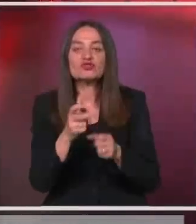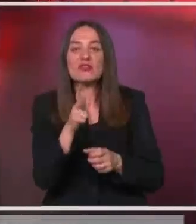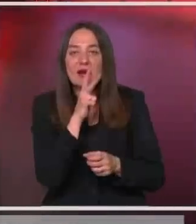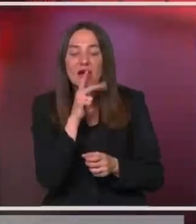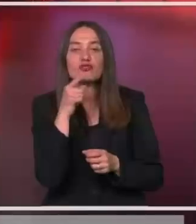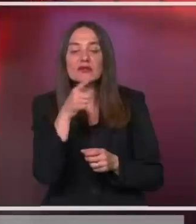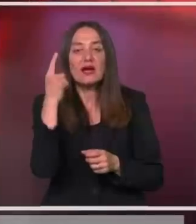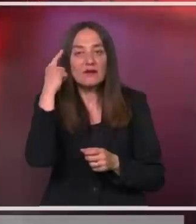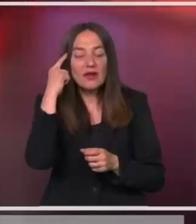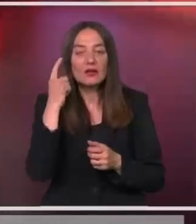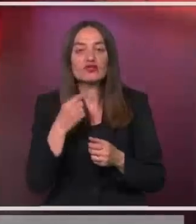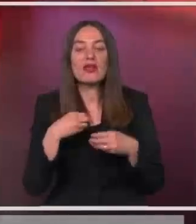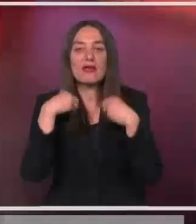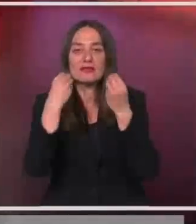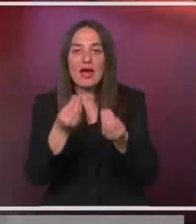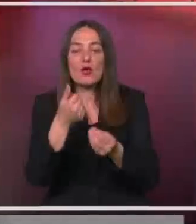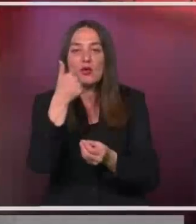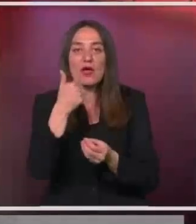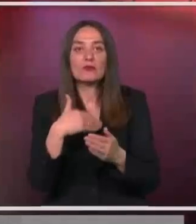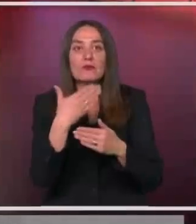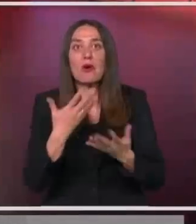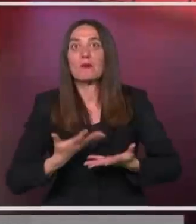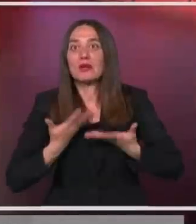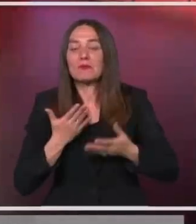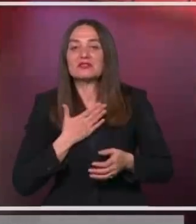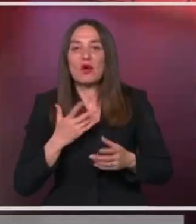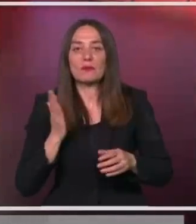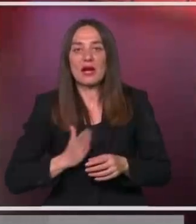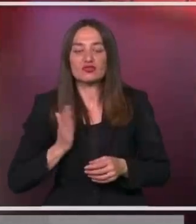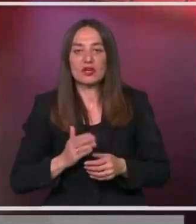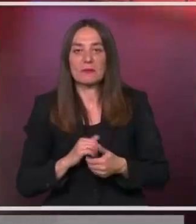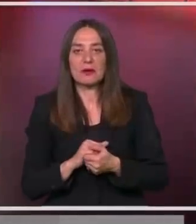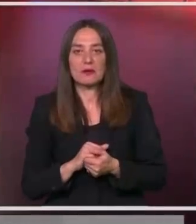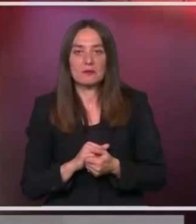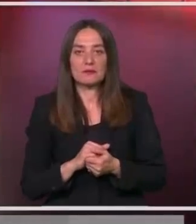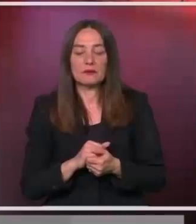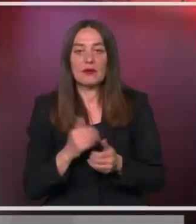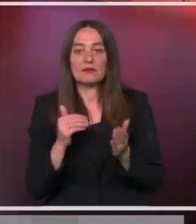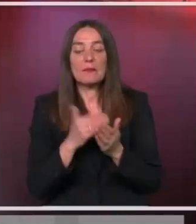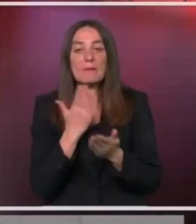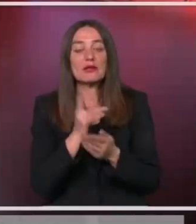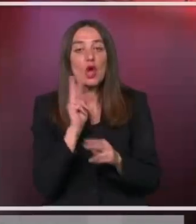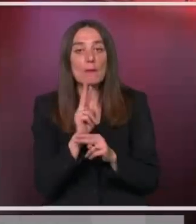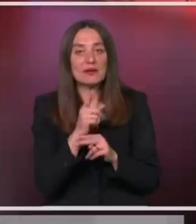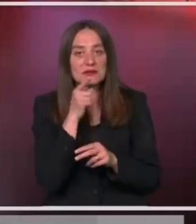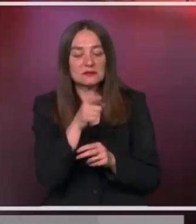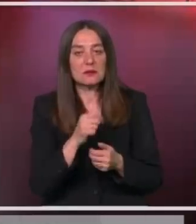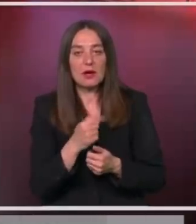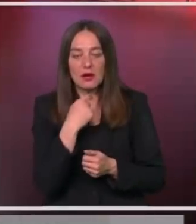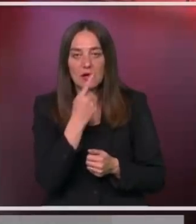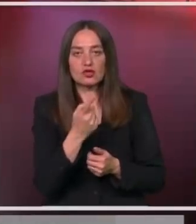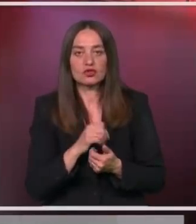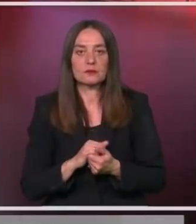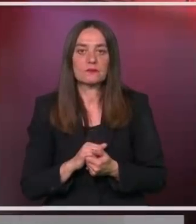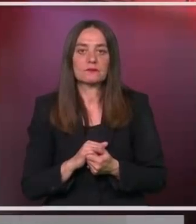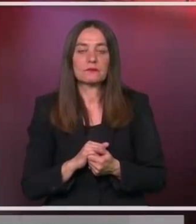i na takav način daju jednu dozu optimizma svojim građanima. Da, kada se... Treba biti oprezan sa tim. Šta kažete? Kažem, treba biti